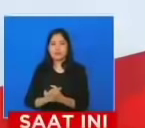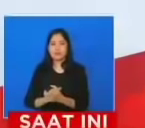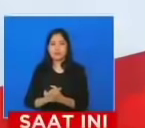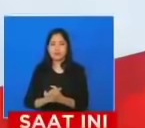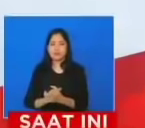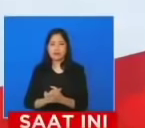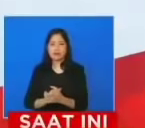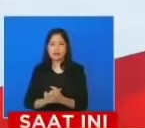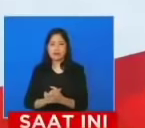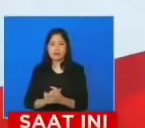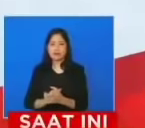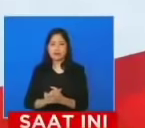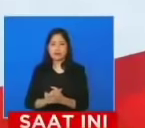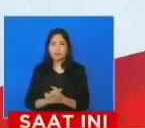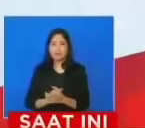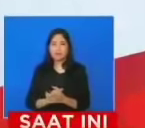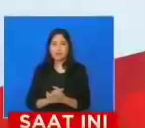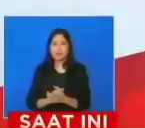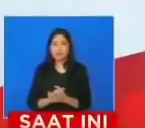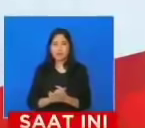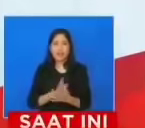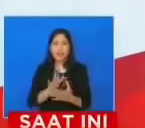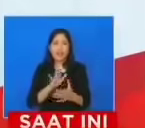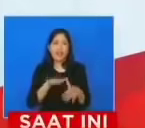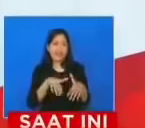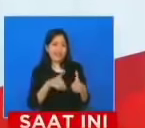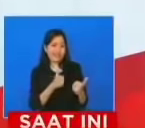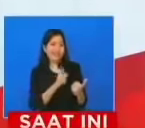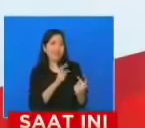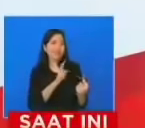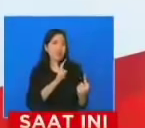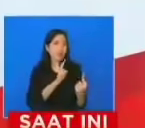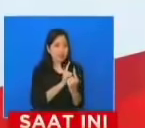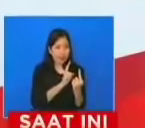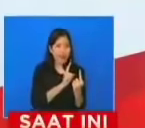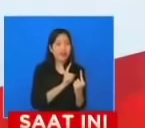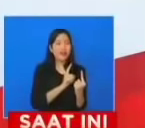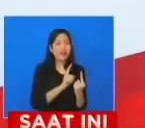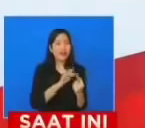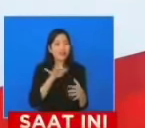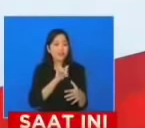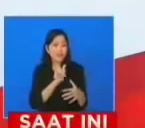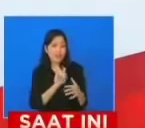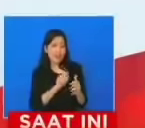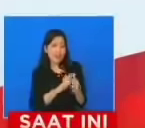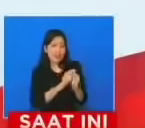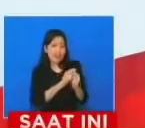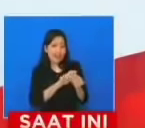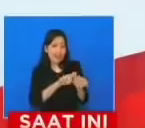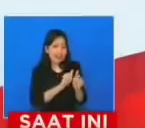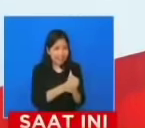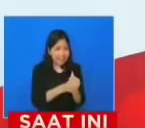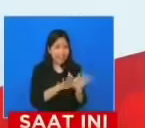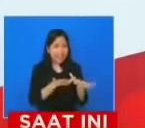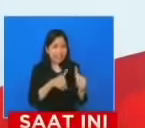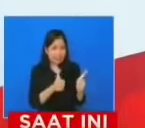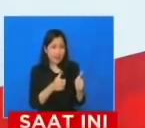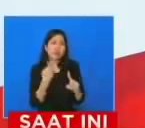sebagian hasil kontak tracing yang menunjukkan hasil tes